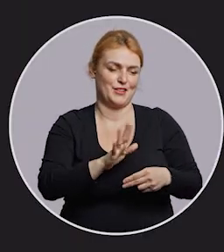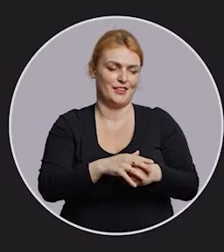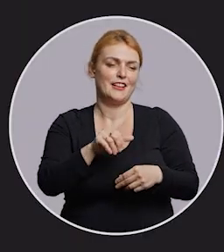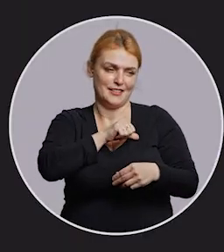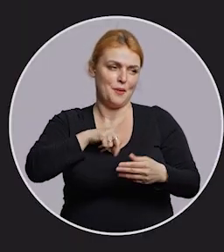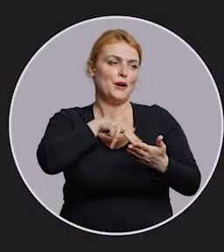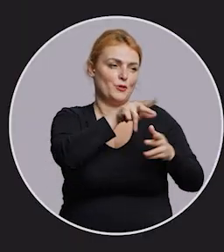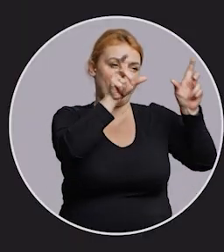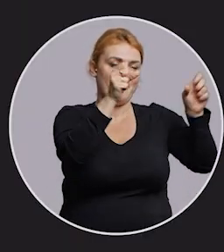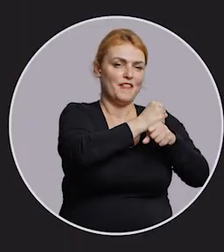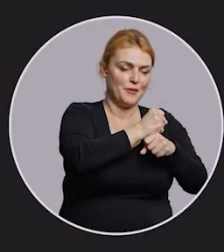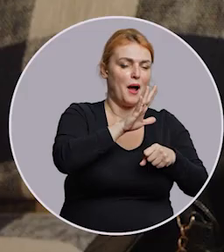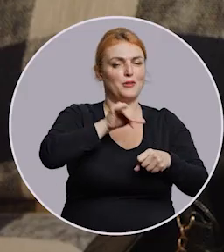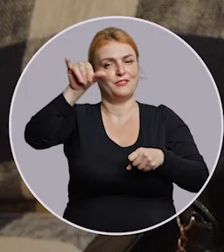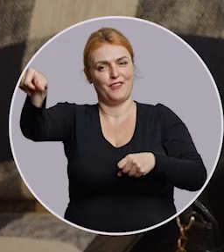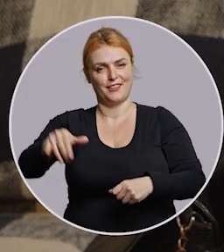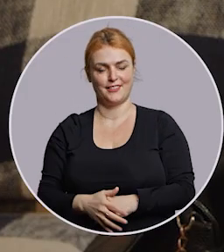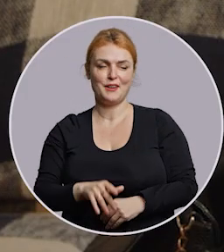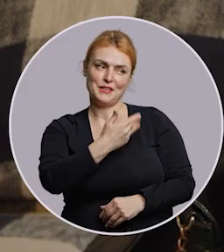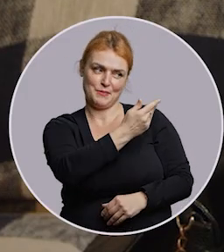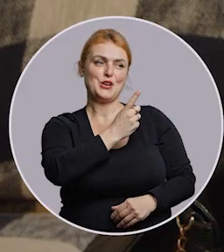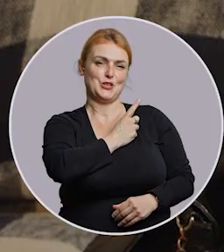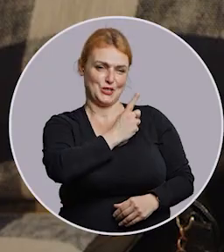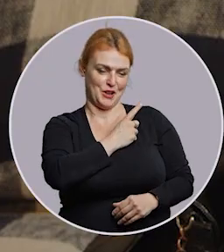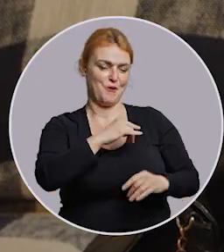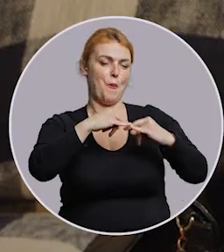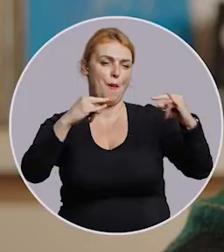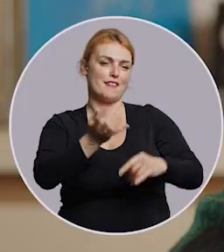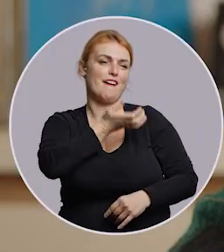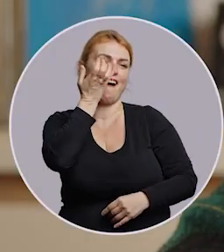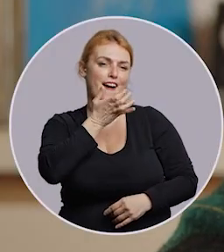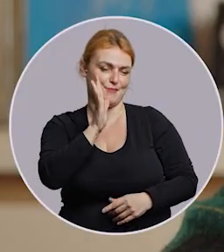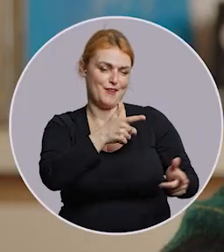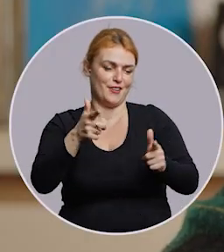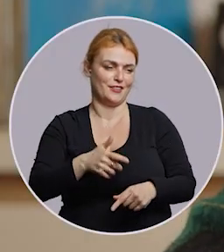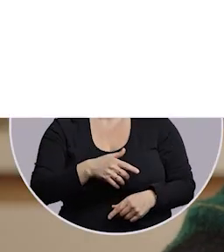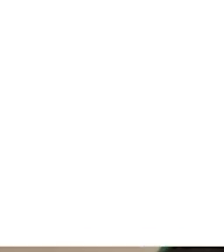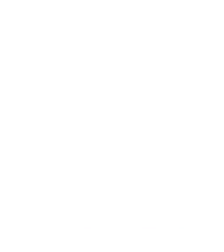Trec pe la farmacie și vin să vă văd. Te așteptăm cu masa caldă.